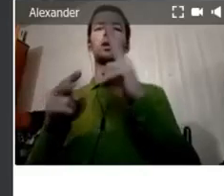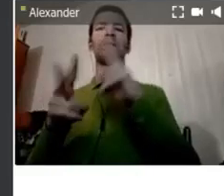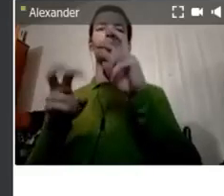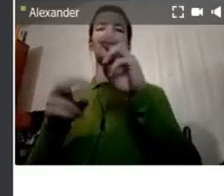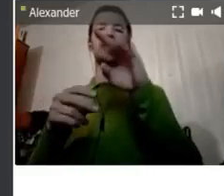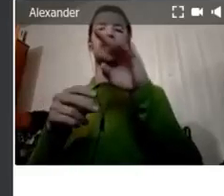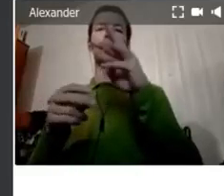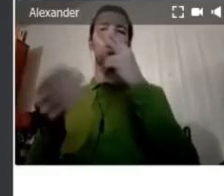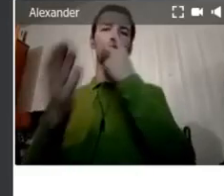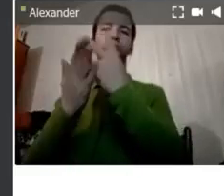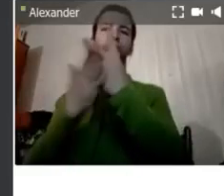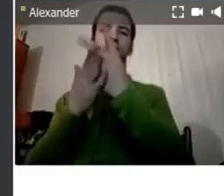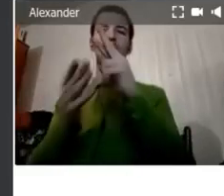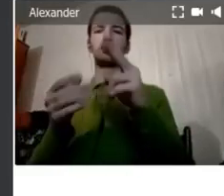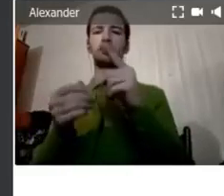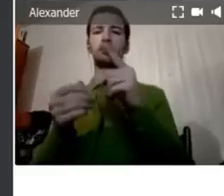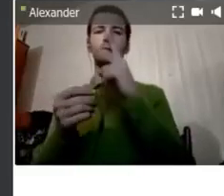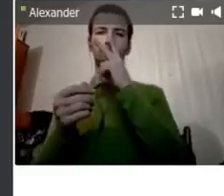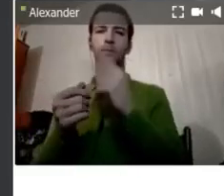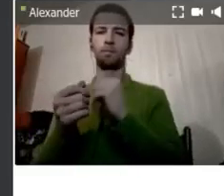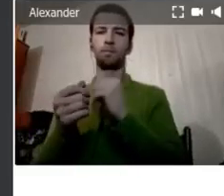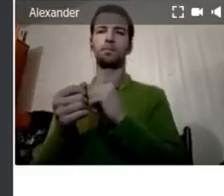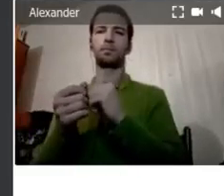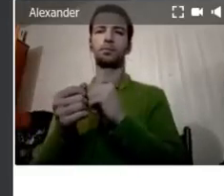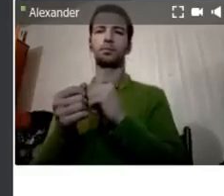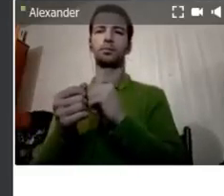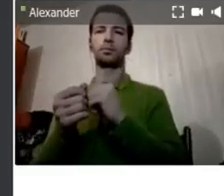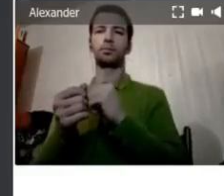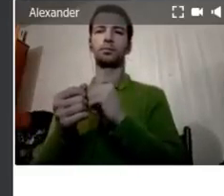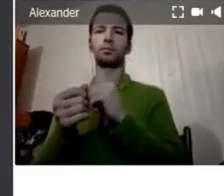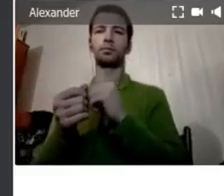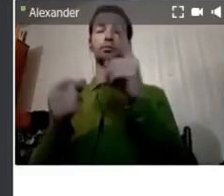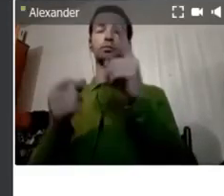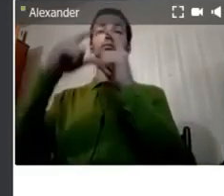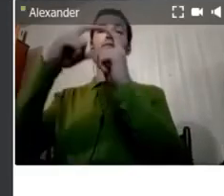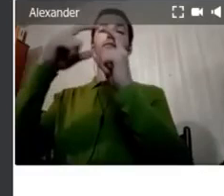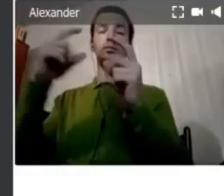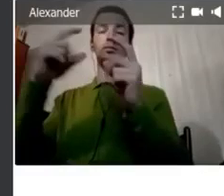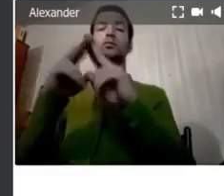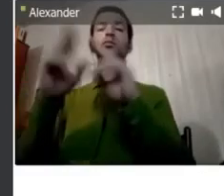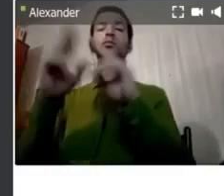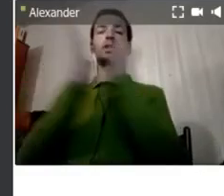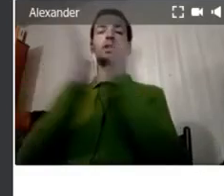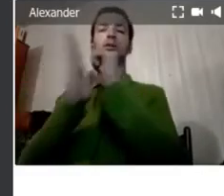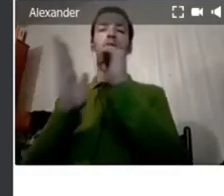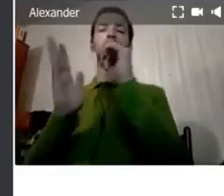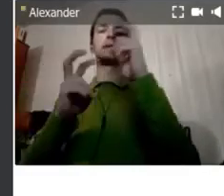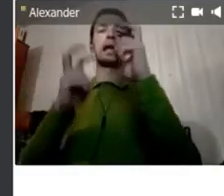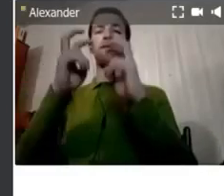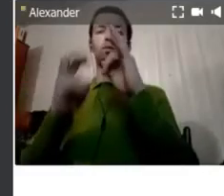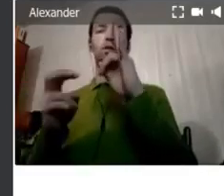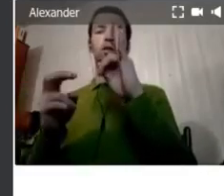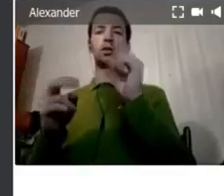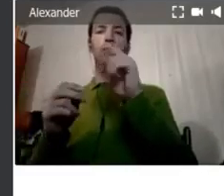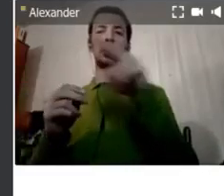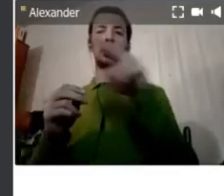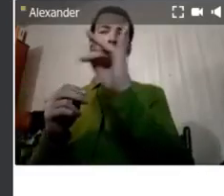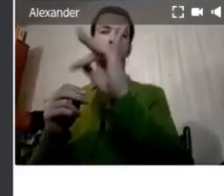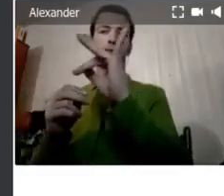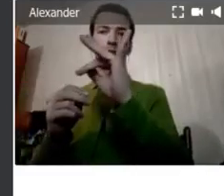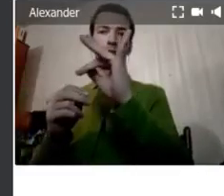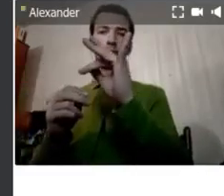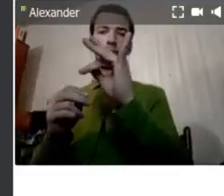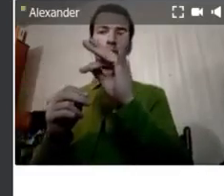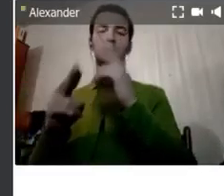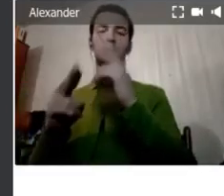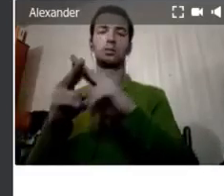полностью сертифицированное золото производится на старейшем заводе под брендом Global Interworld. Вот, например, у меня есть подарочный